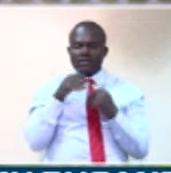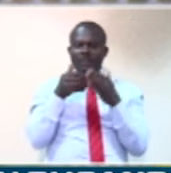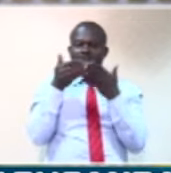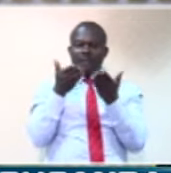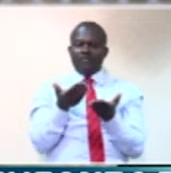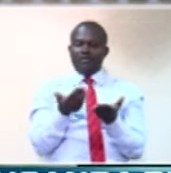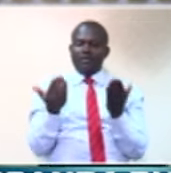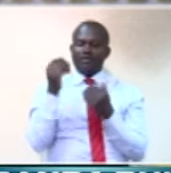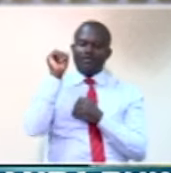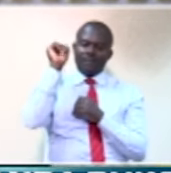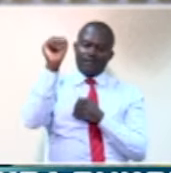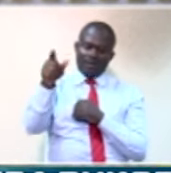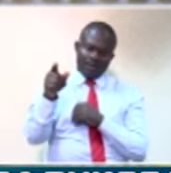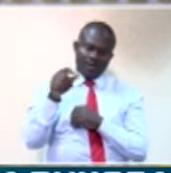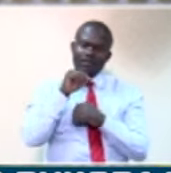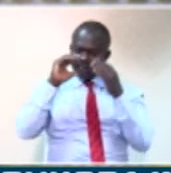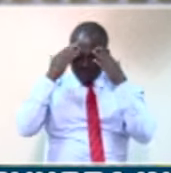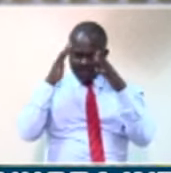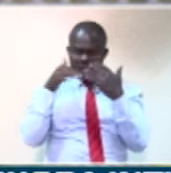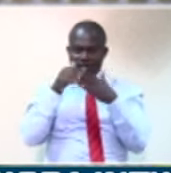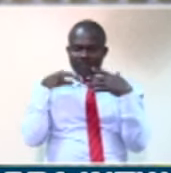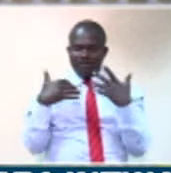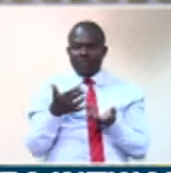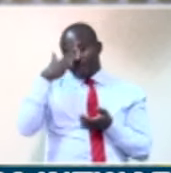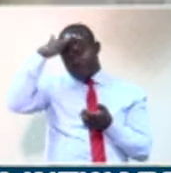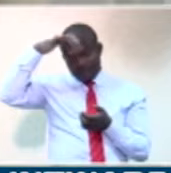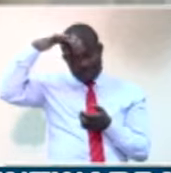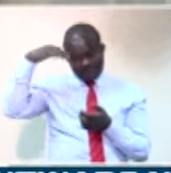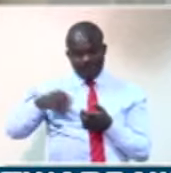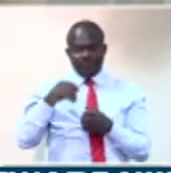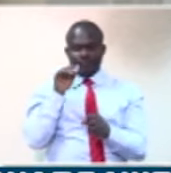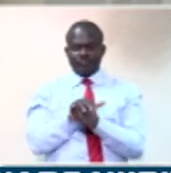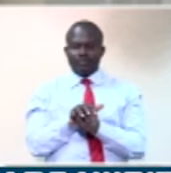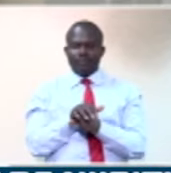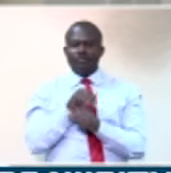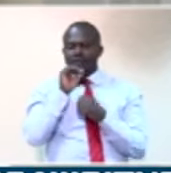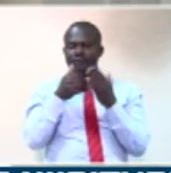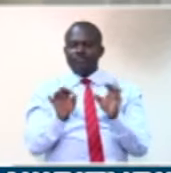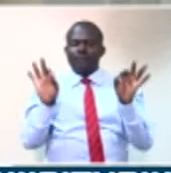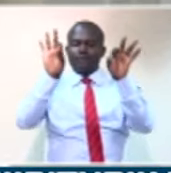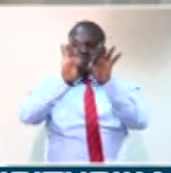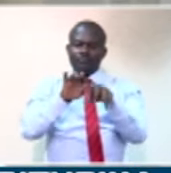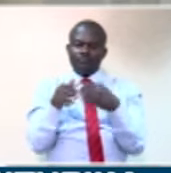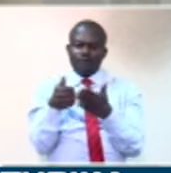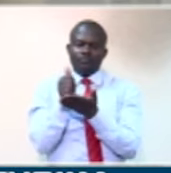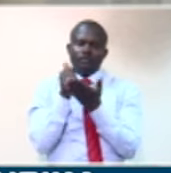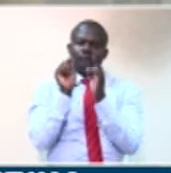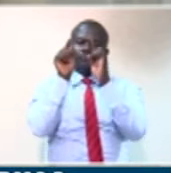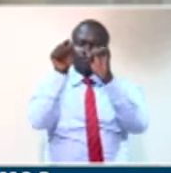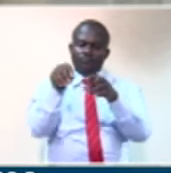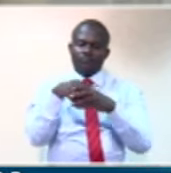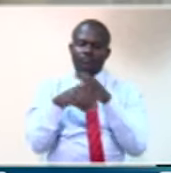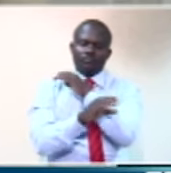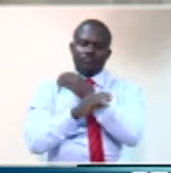ari kure ntuzi uburere bwe cyangwa kujya i Kigali bikanaduhenda cyane. Ntabwo bikiri ngombwa gufata umwana ngo umujyane muri ibyo